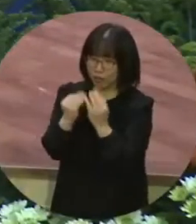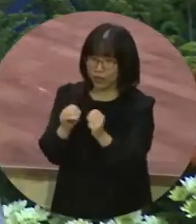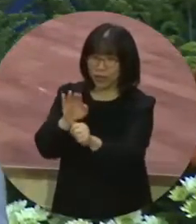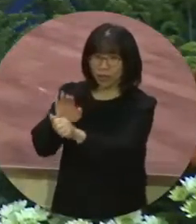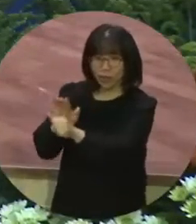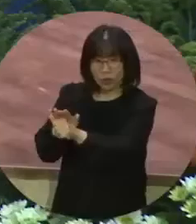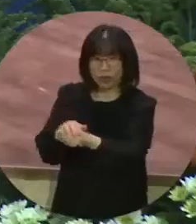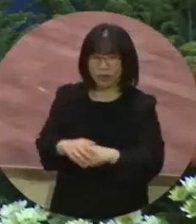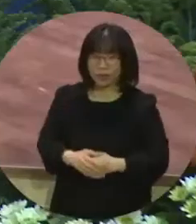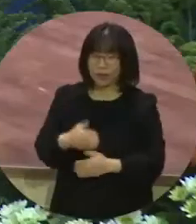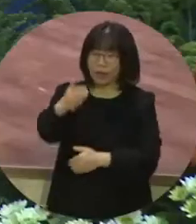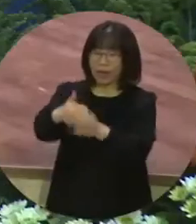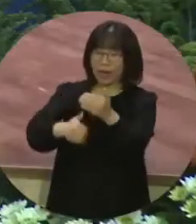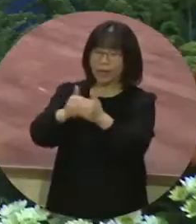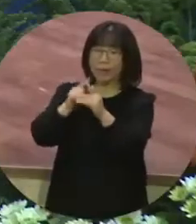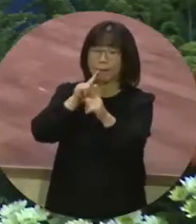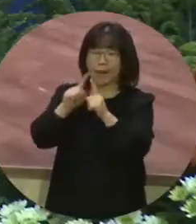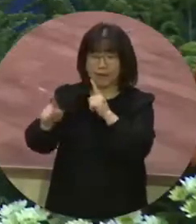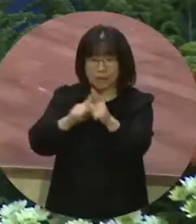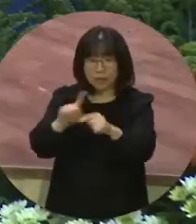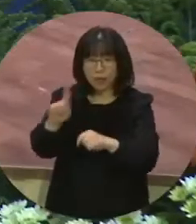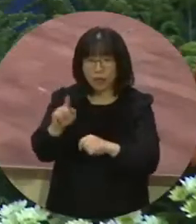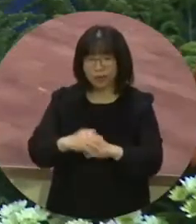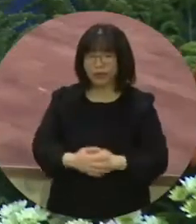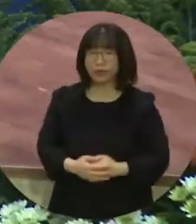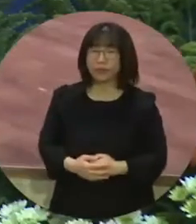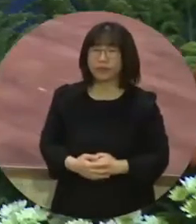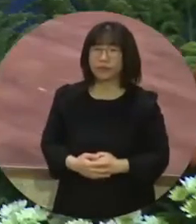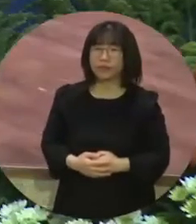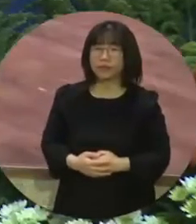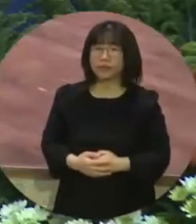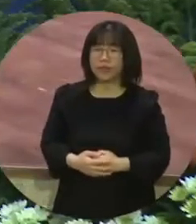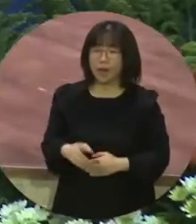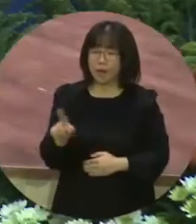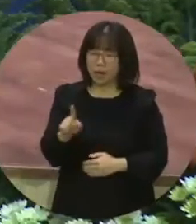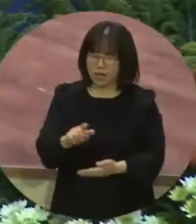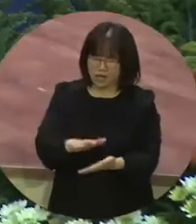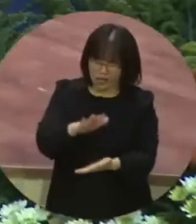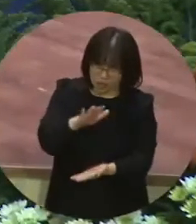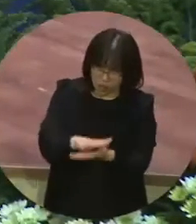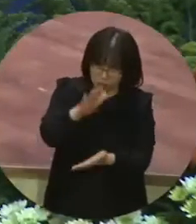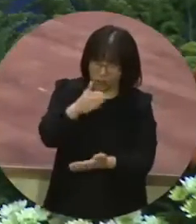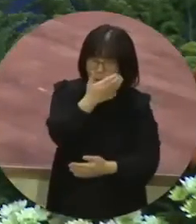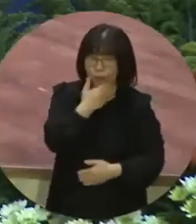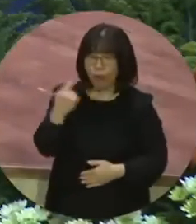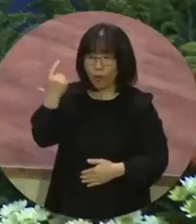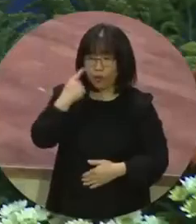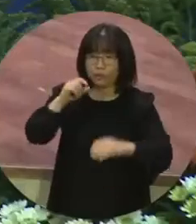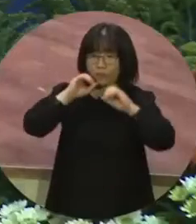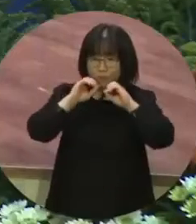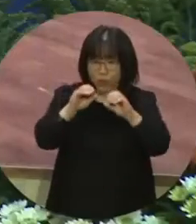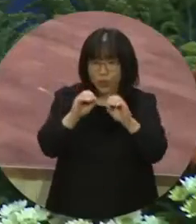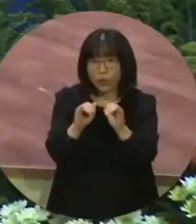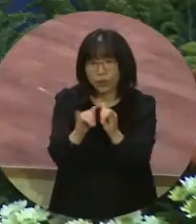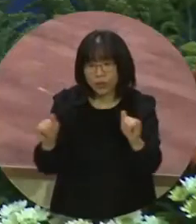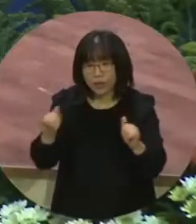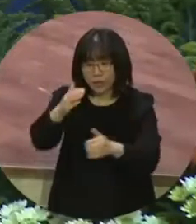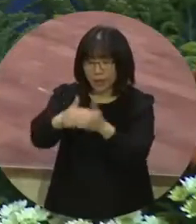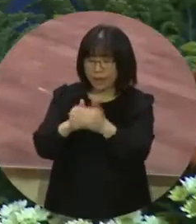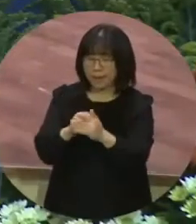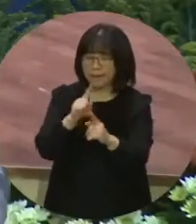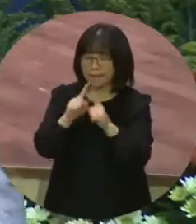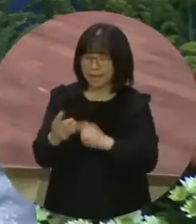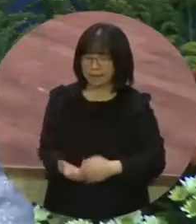이 하나님의 말씀은요. 지난주도 말씀드렸죠. 열정의 복음 전도자. 하나님의 말씀을 가진